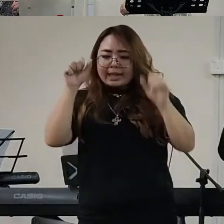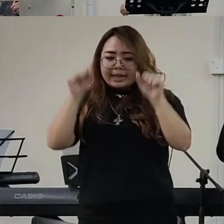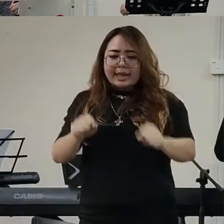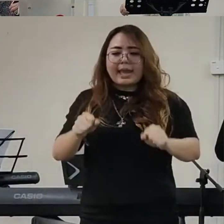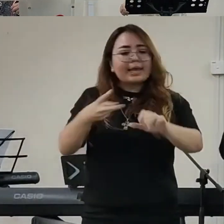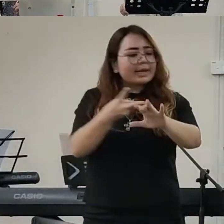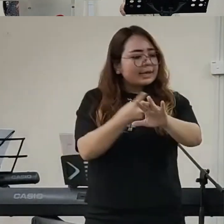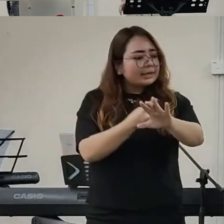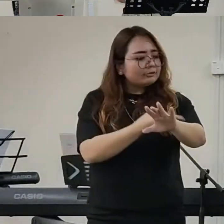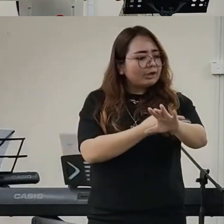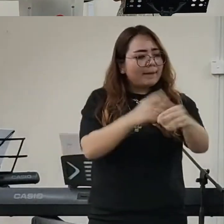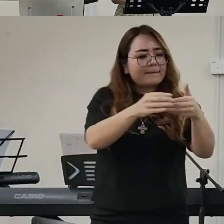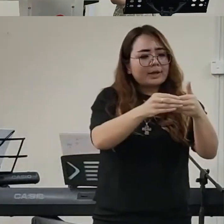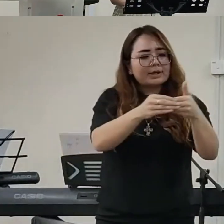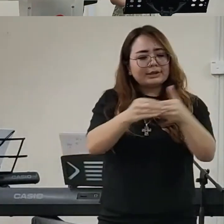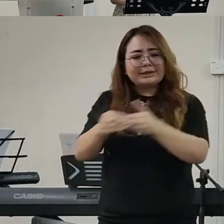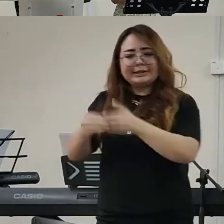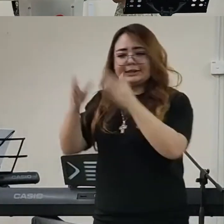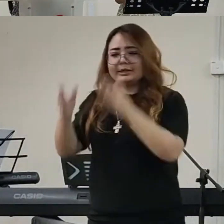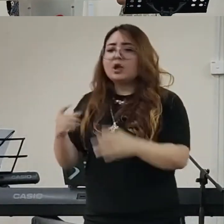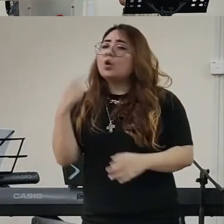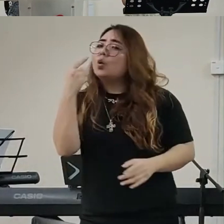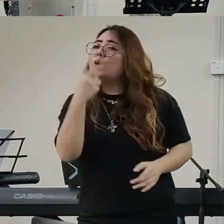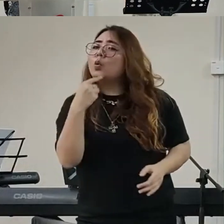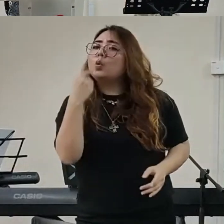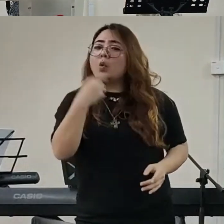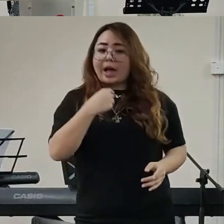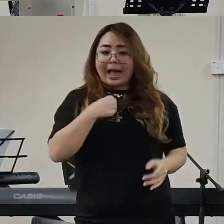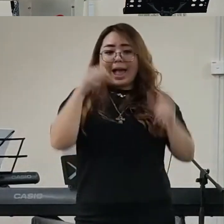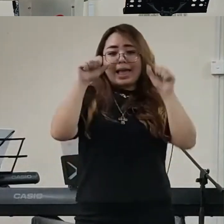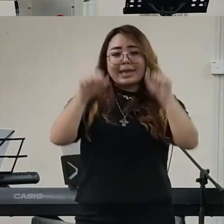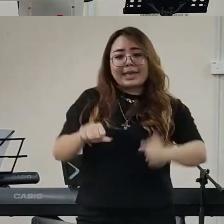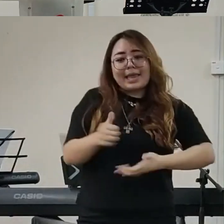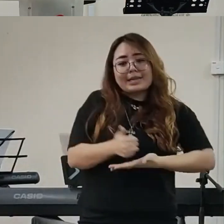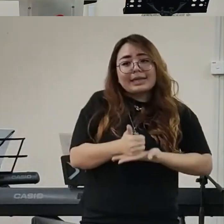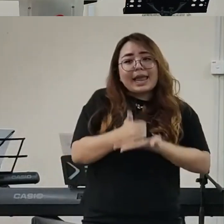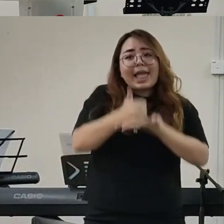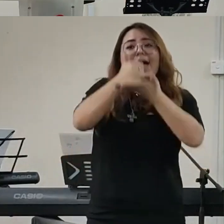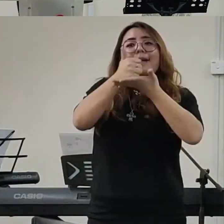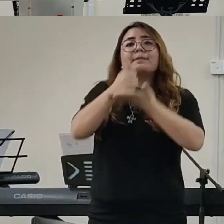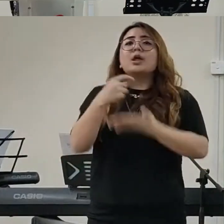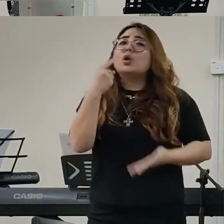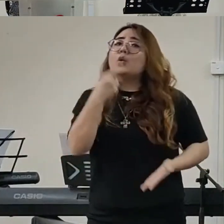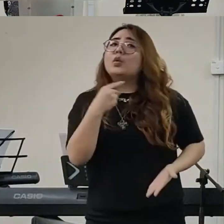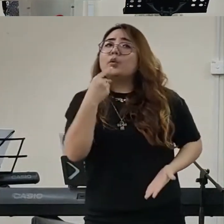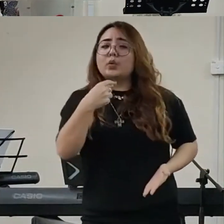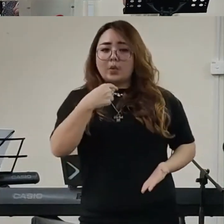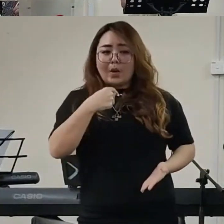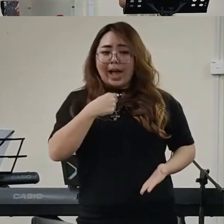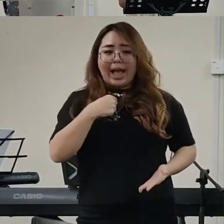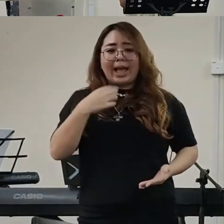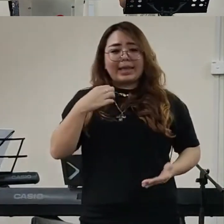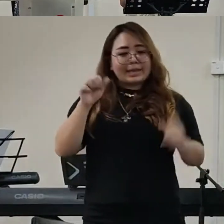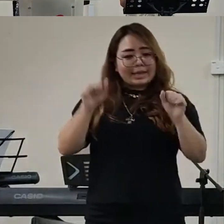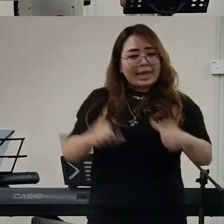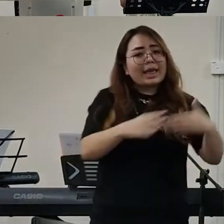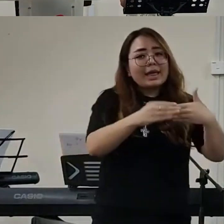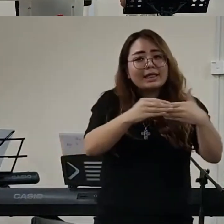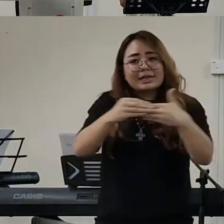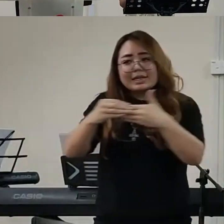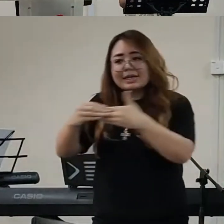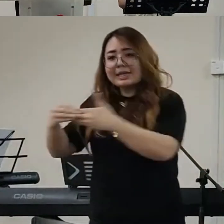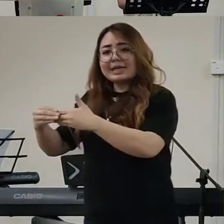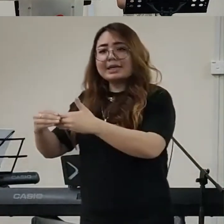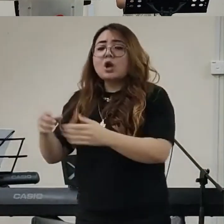morning. 然后我很有信心的说，如果今天你已经成为一个基督徒一年了，你就可以成为牧者了。让圣灵，